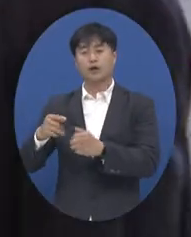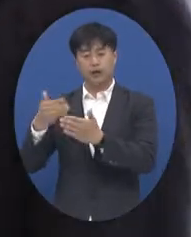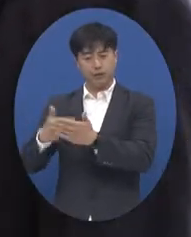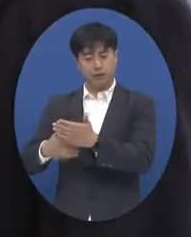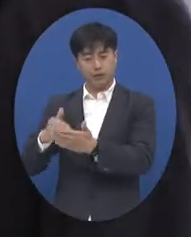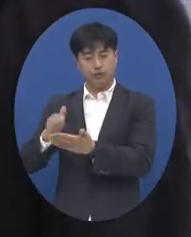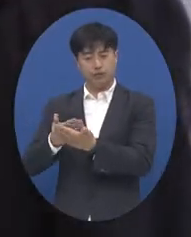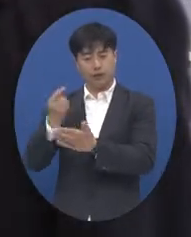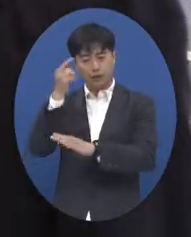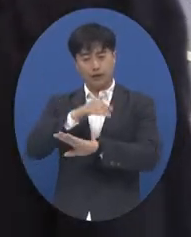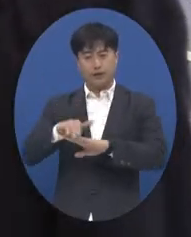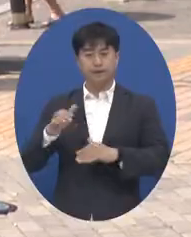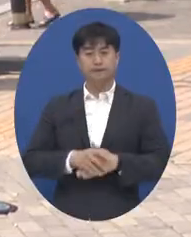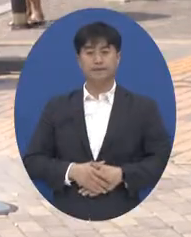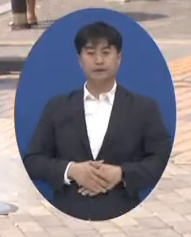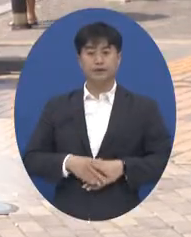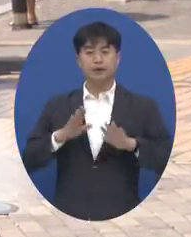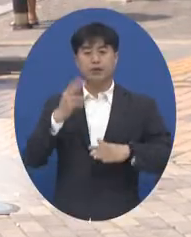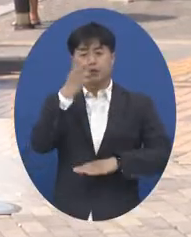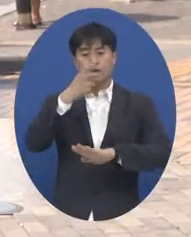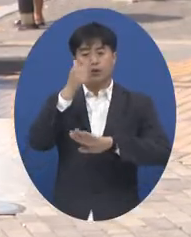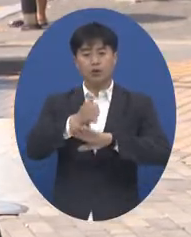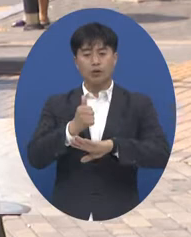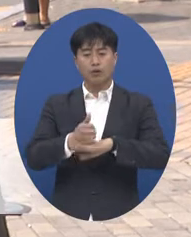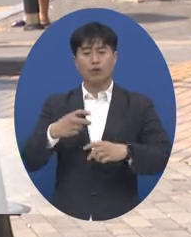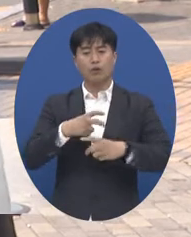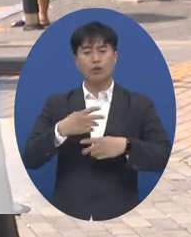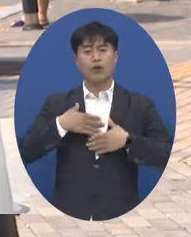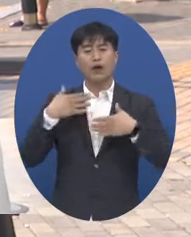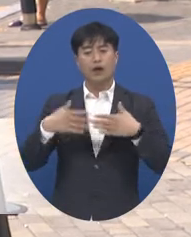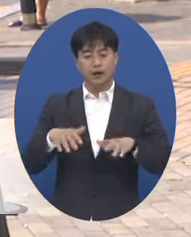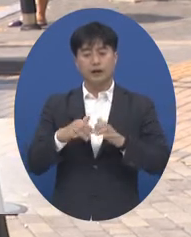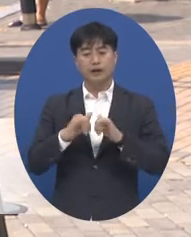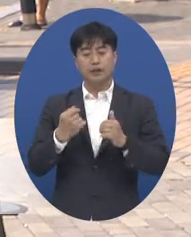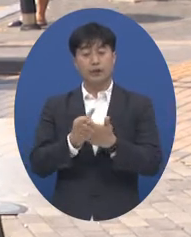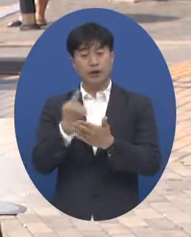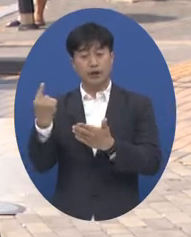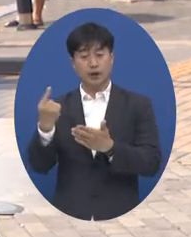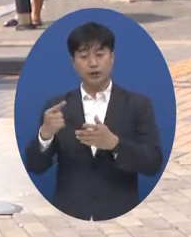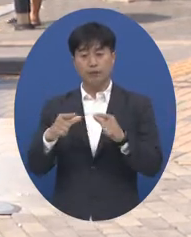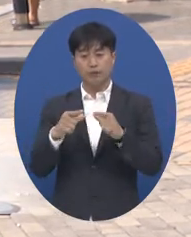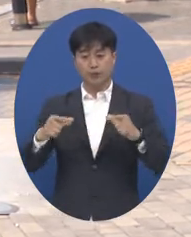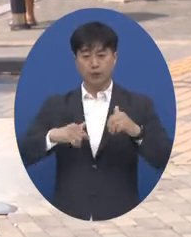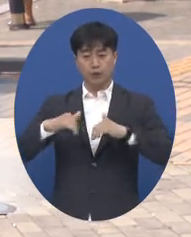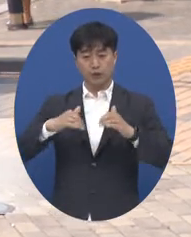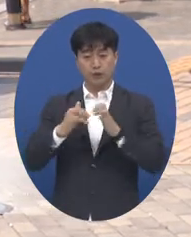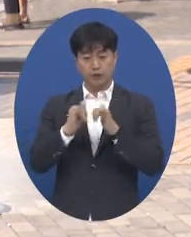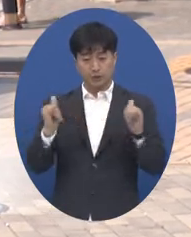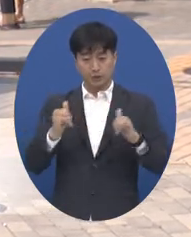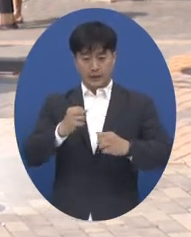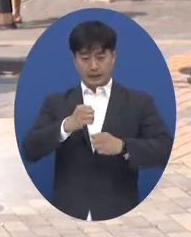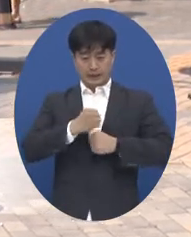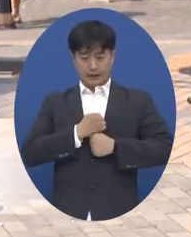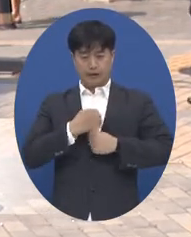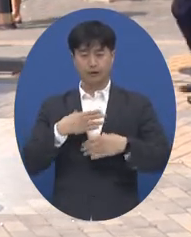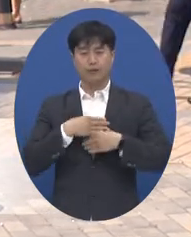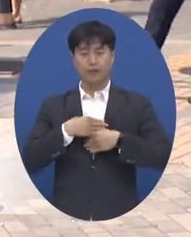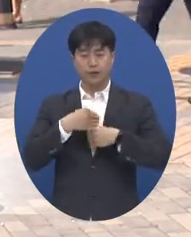계획입니다. 이번 감사를 통해서 우리 교통약자뿐만 아니라 일반